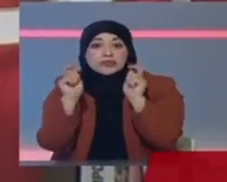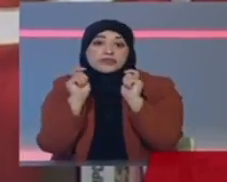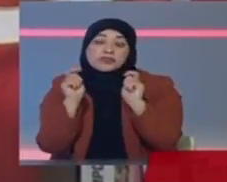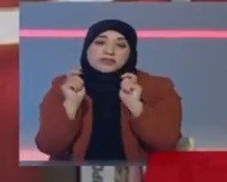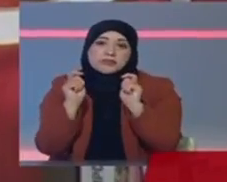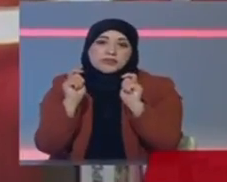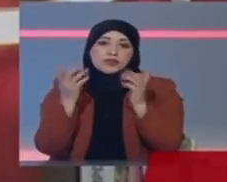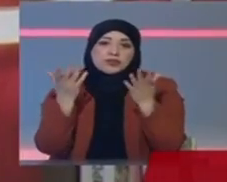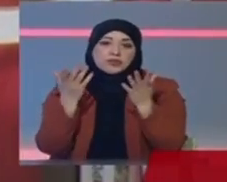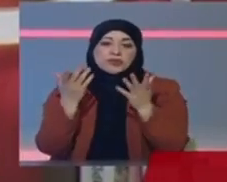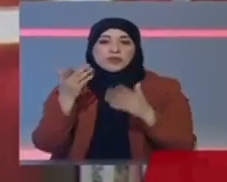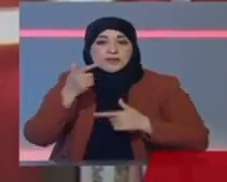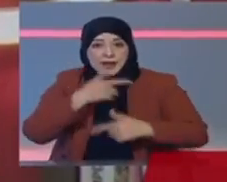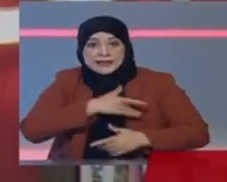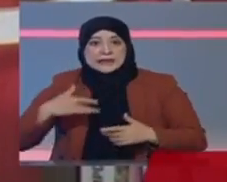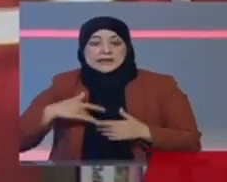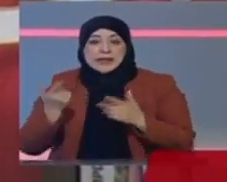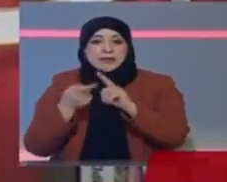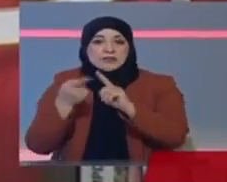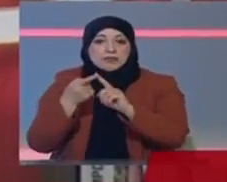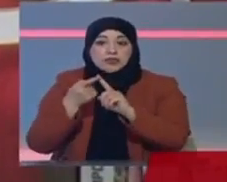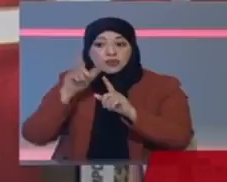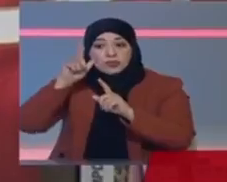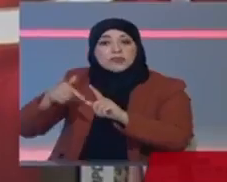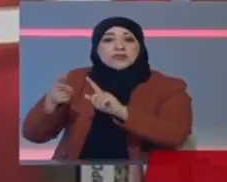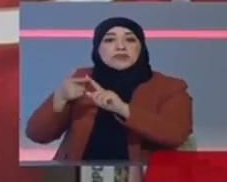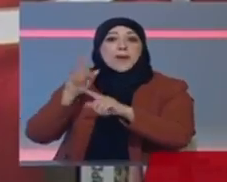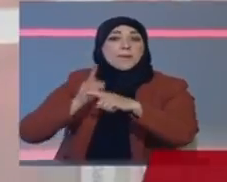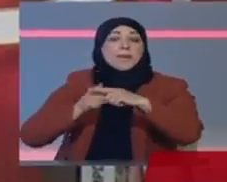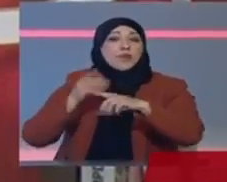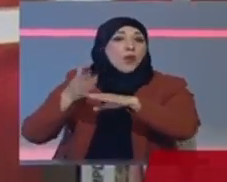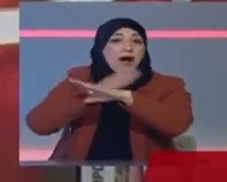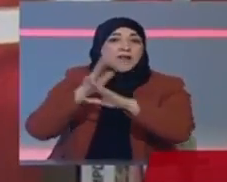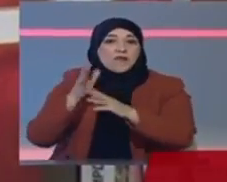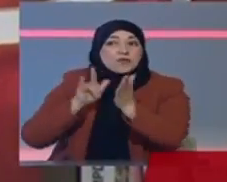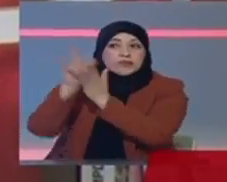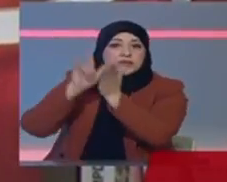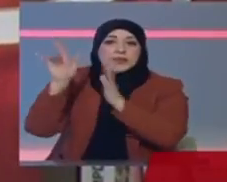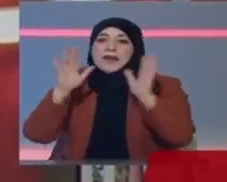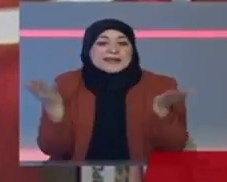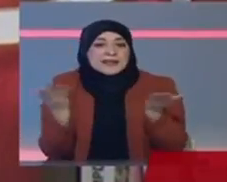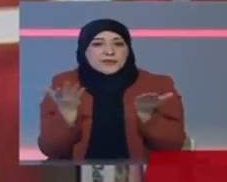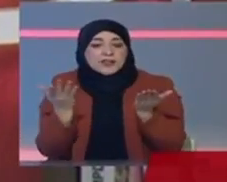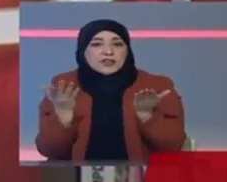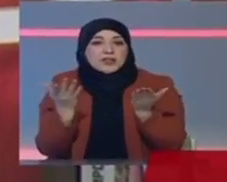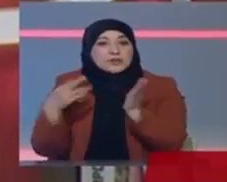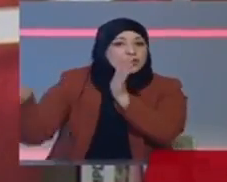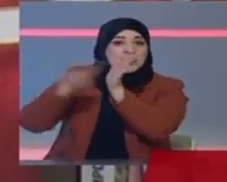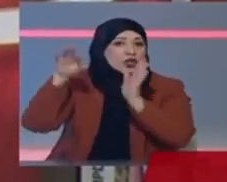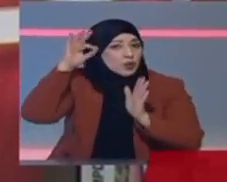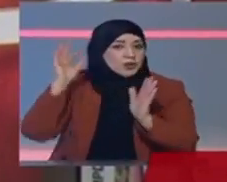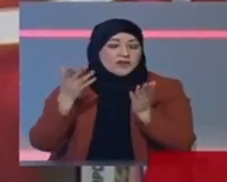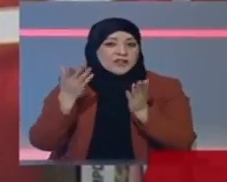يعني ال الصحه الذي فرض منذ ذلك الوقت ذلك اخذ بعين الاعتبار طاقه